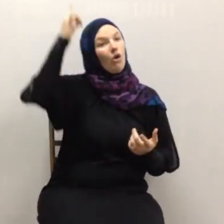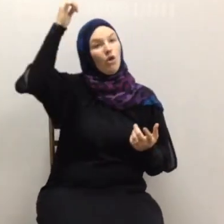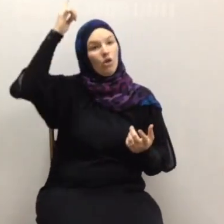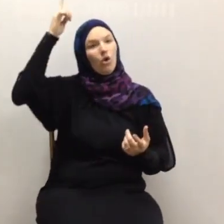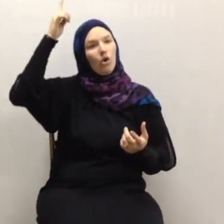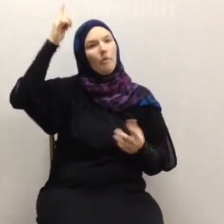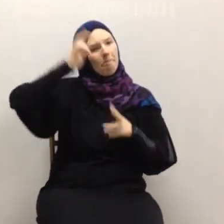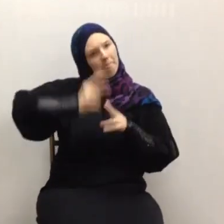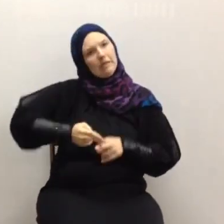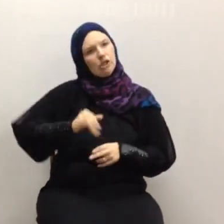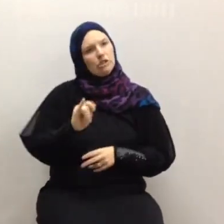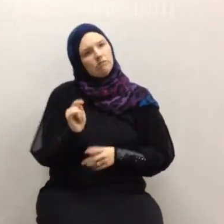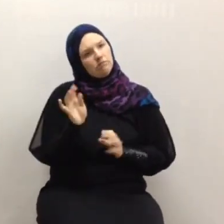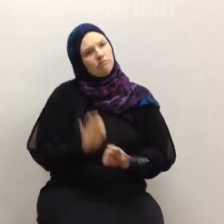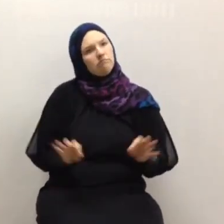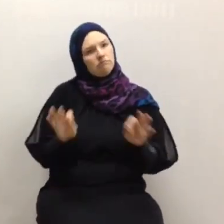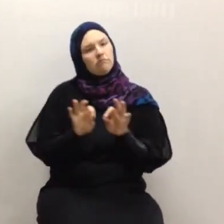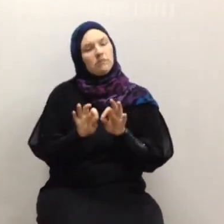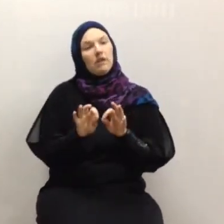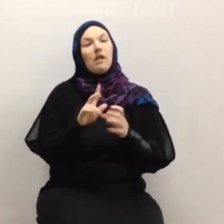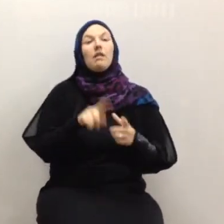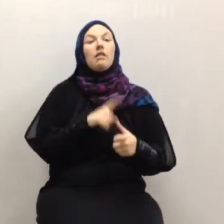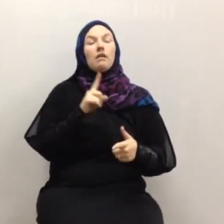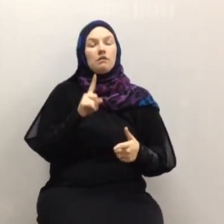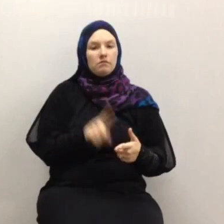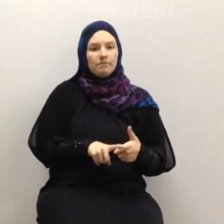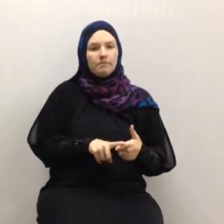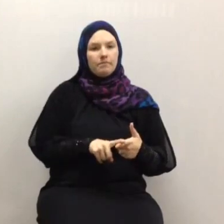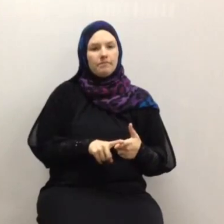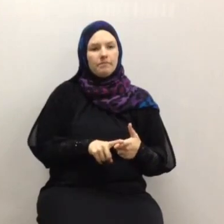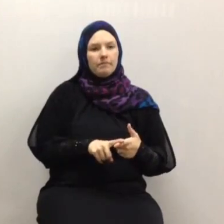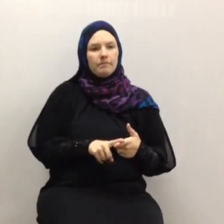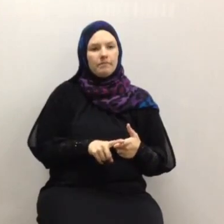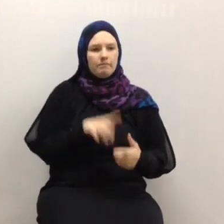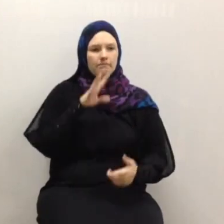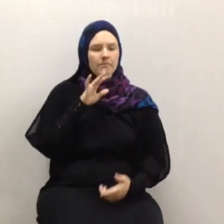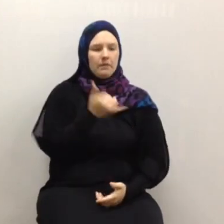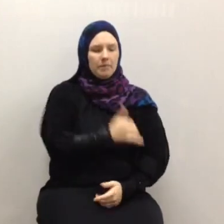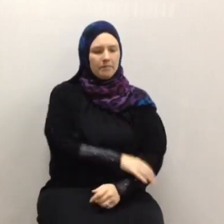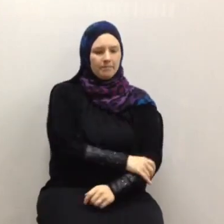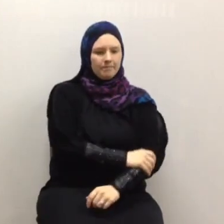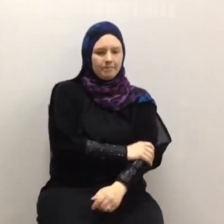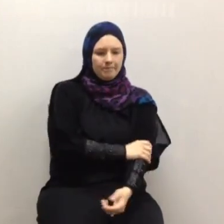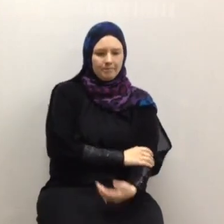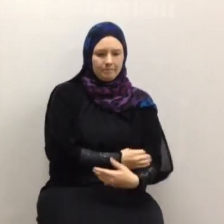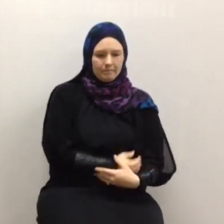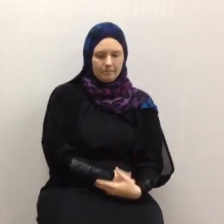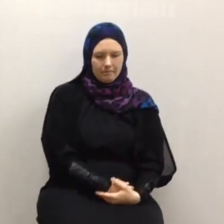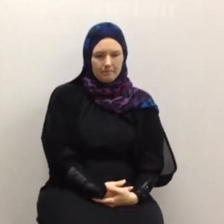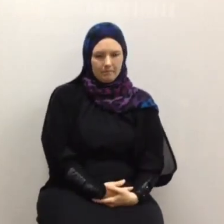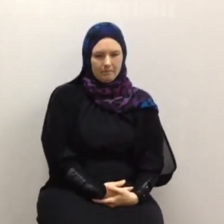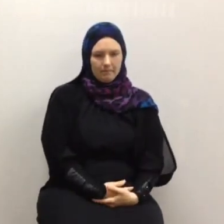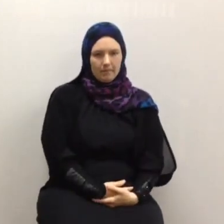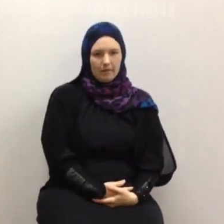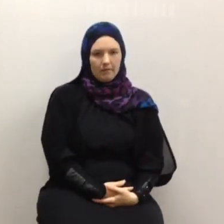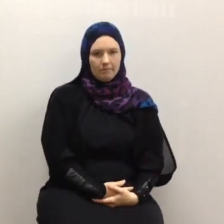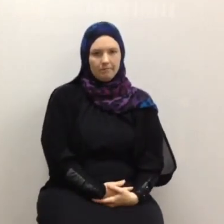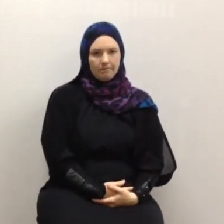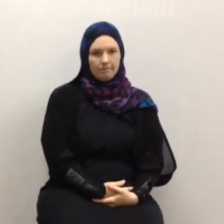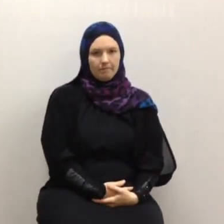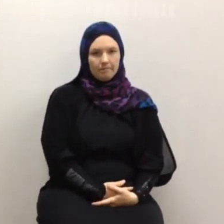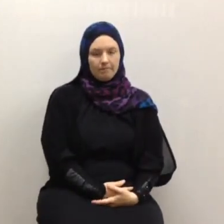then, ثُمَّ إِنَّهُمْ مِنْ بَعْدِ غَلَبٍ سَيَغْلِبُونَ. They will come back and defeat